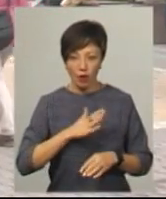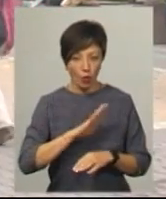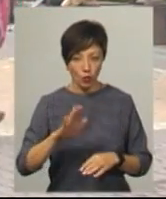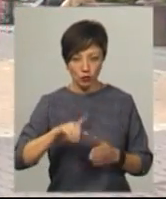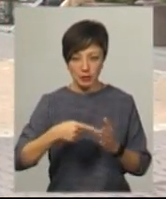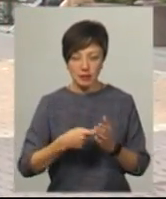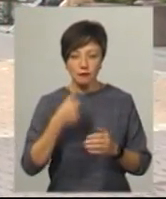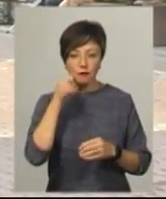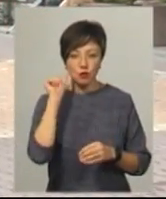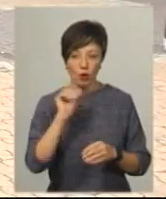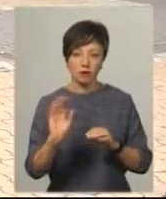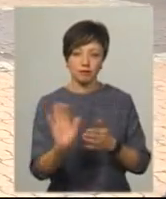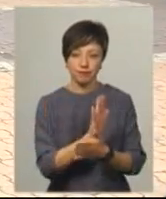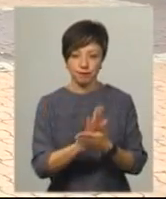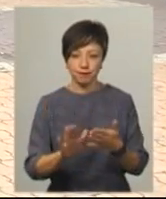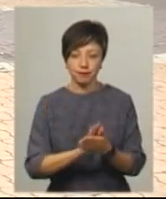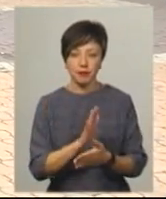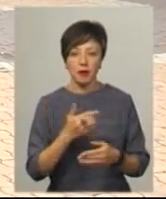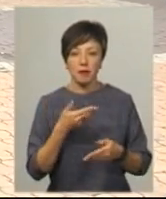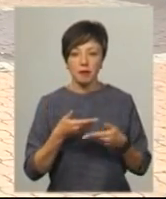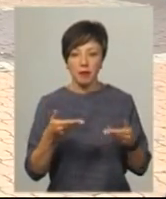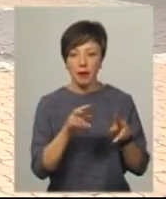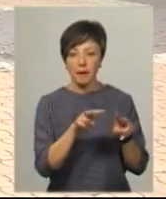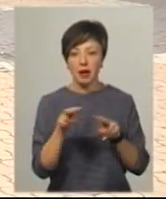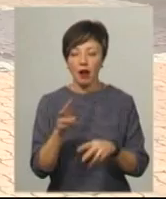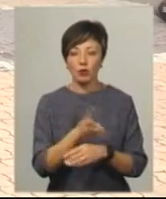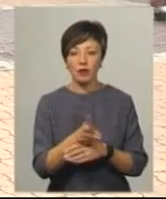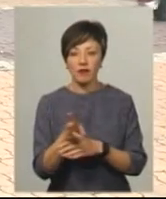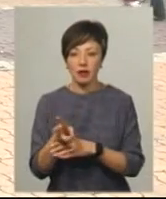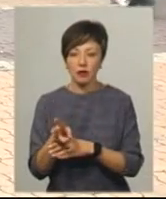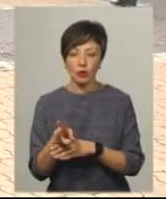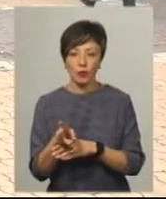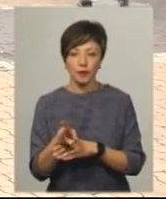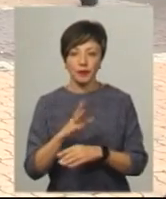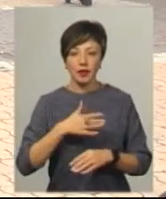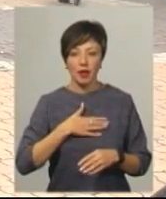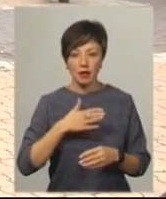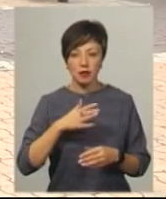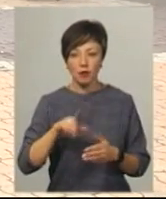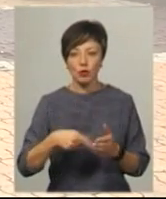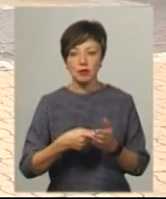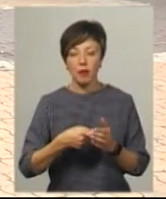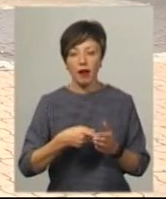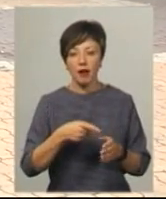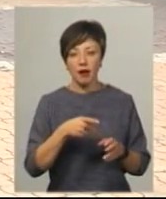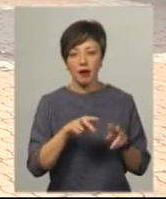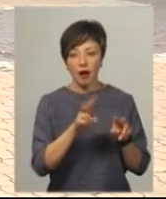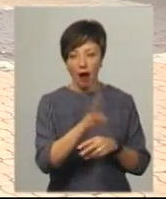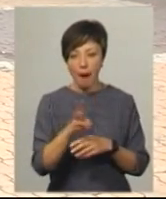вчора топіарії привели до ладу. Ми переглянули вже відео наших муніципальних камер,